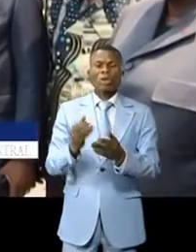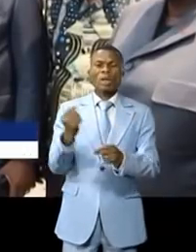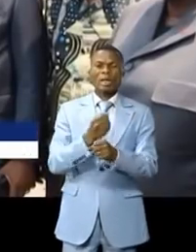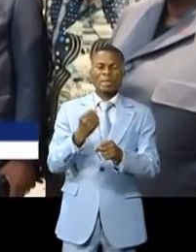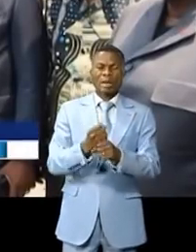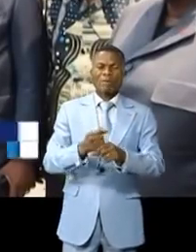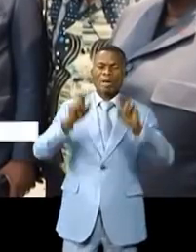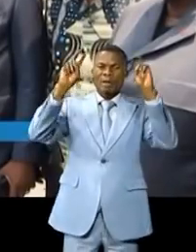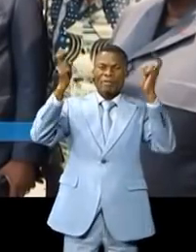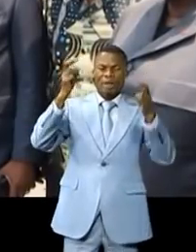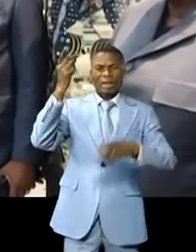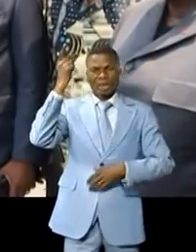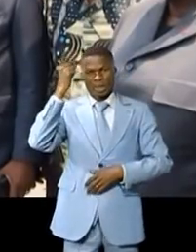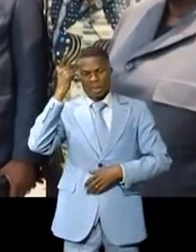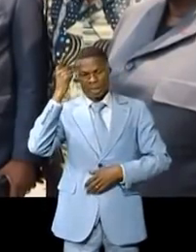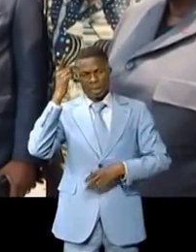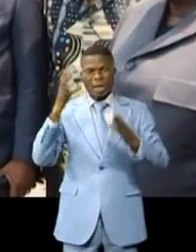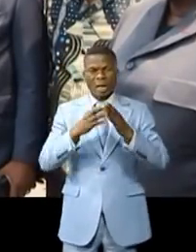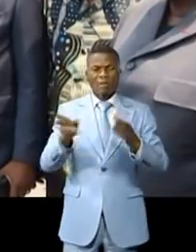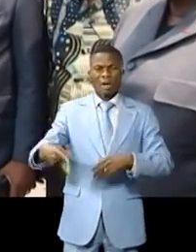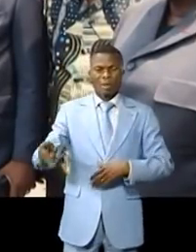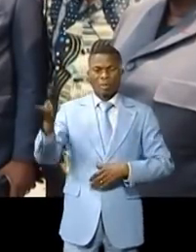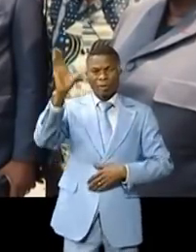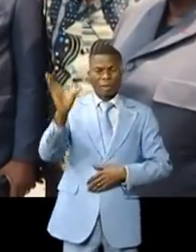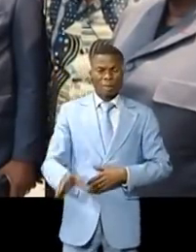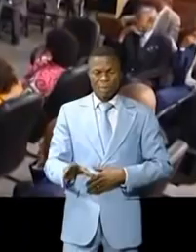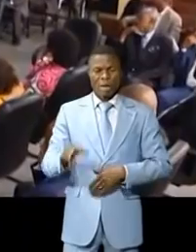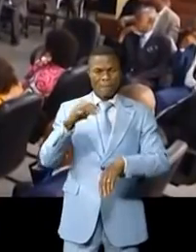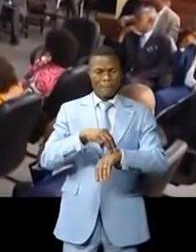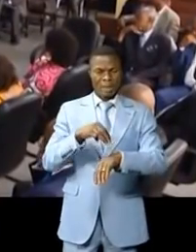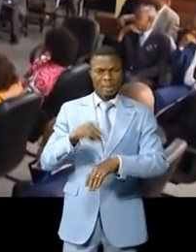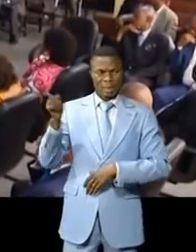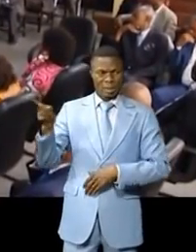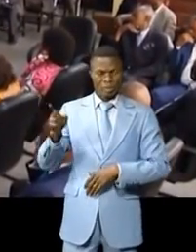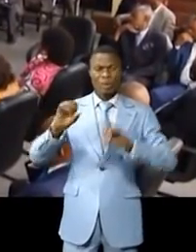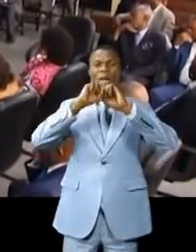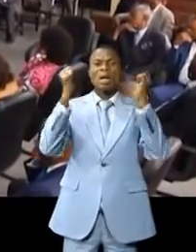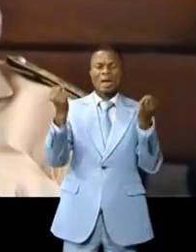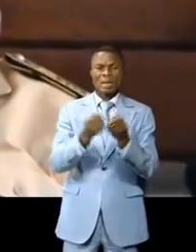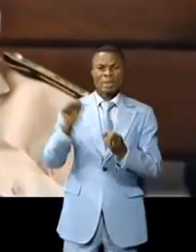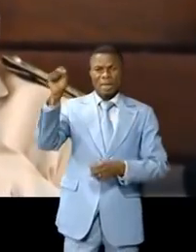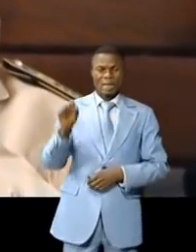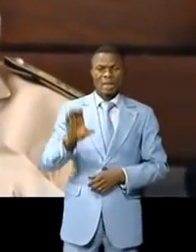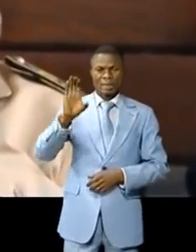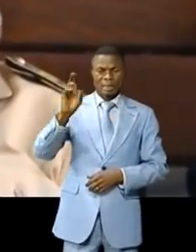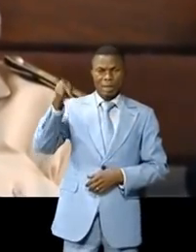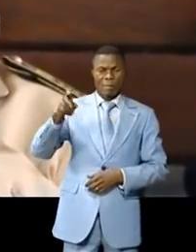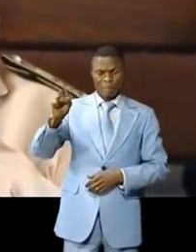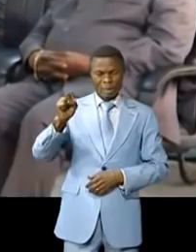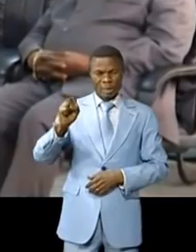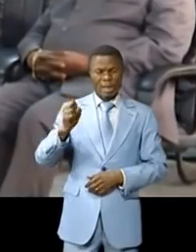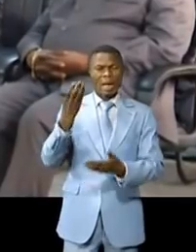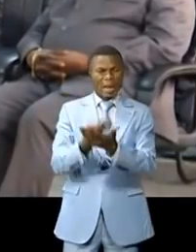la ville de Kinshasa et la province du Congo central. Cette entreprise, la SCPT, qui est le poumon de